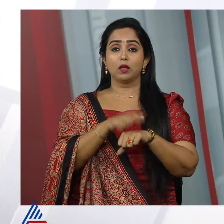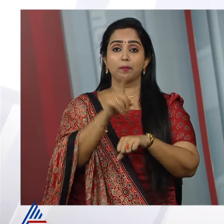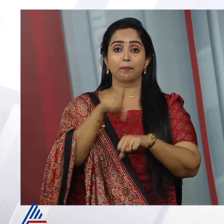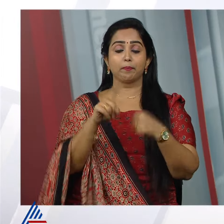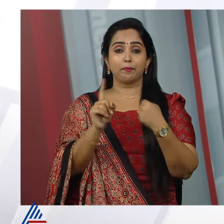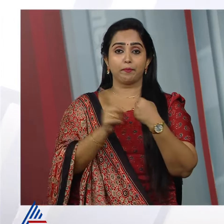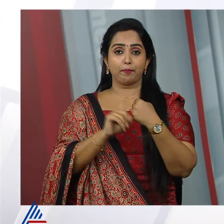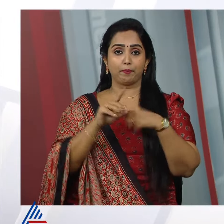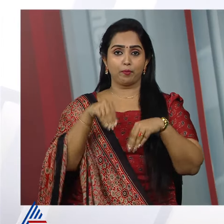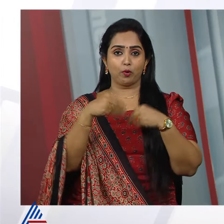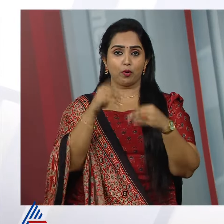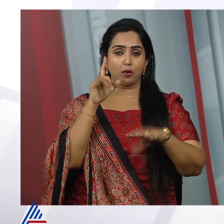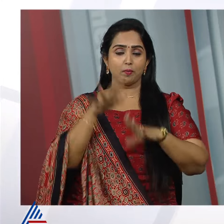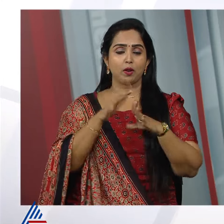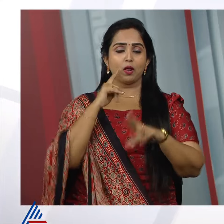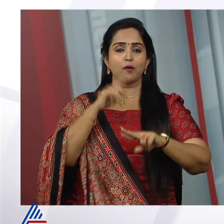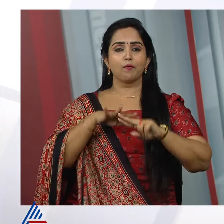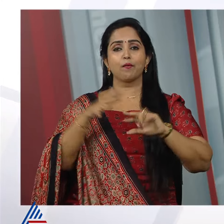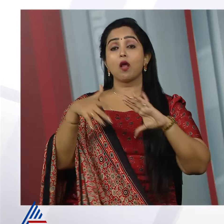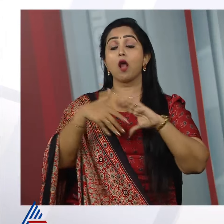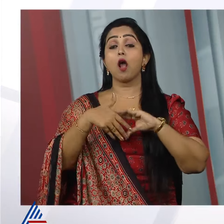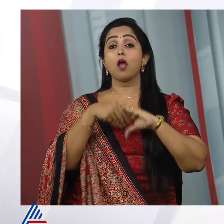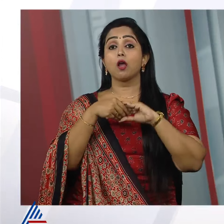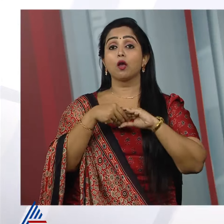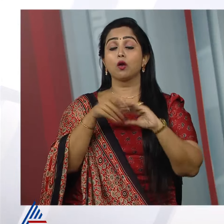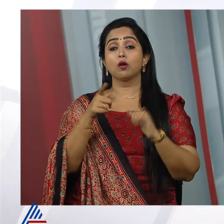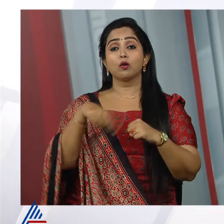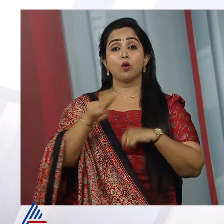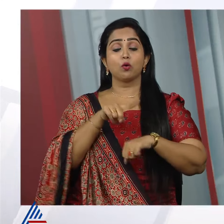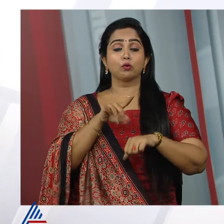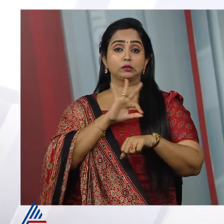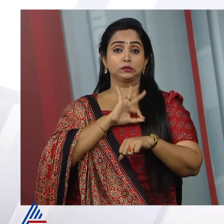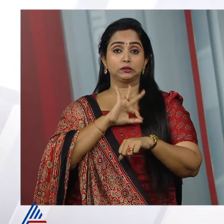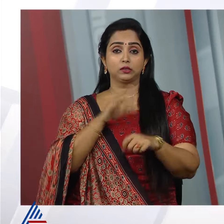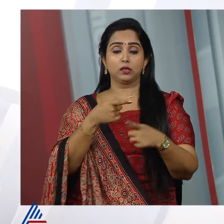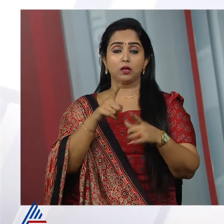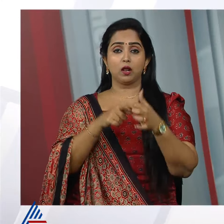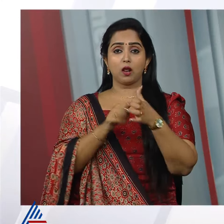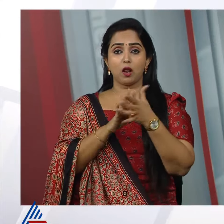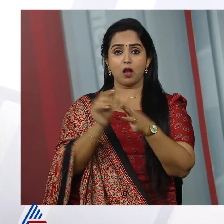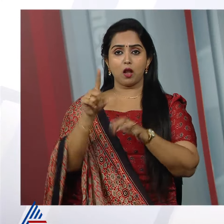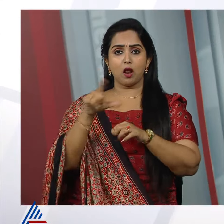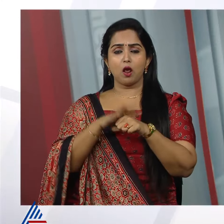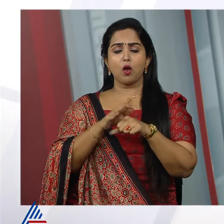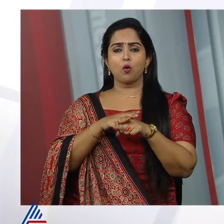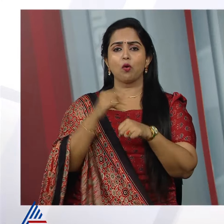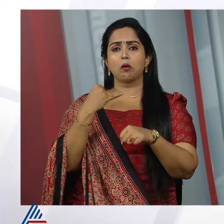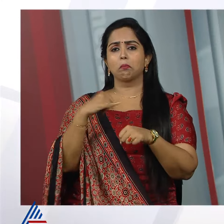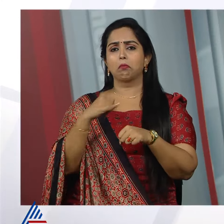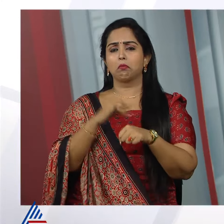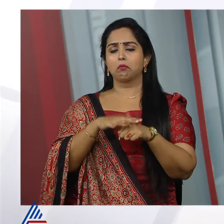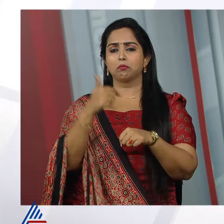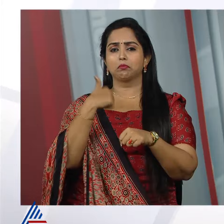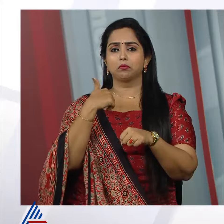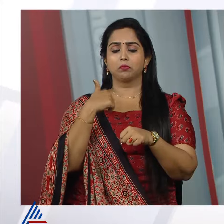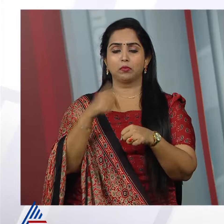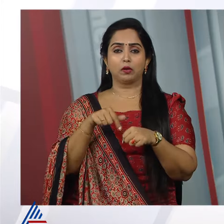സുധാകരൻ. കൈകൊടുക്കൽ ഓരോരുത്തരുടെയും ഇഷ്ടമാണ്, അതിൽ രാഹുലിനെ വിമർശിക്കാൻ താനില്ല എന്ന് സുധാകരൻ